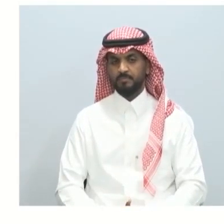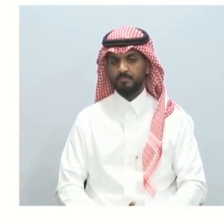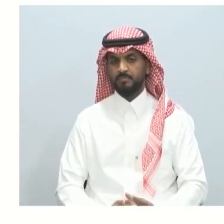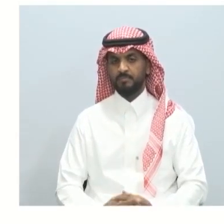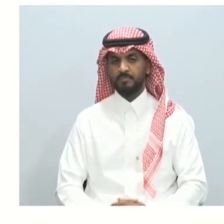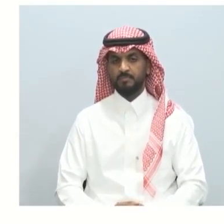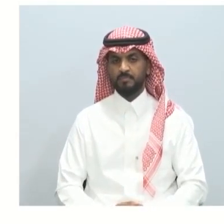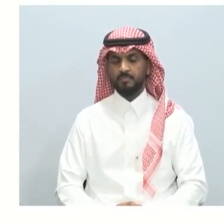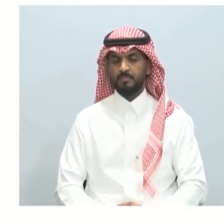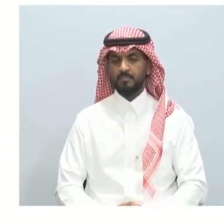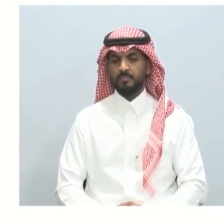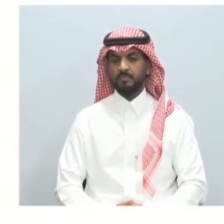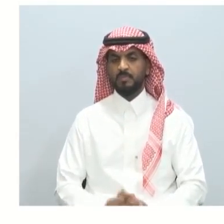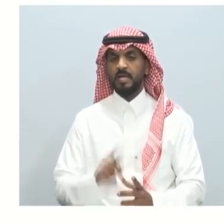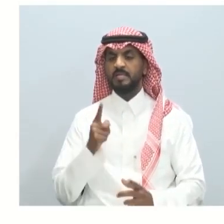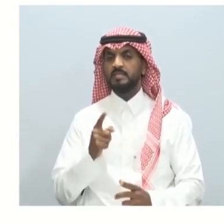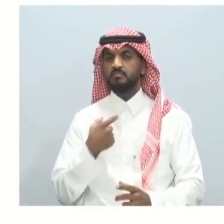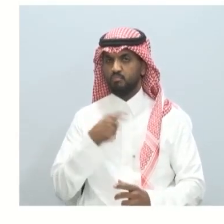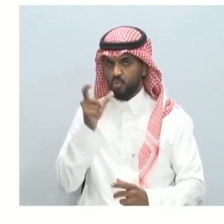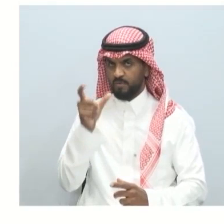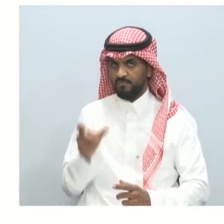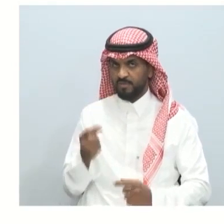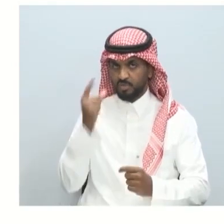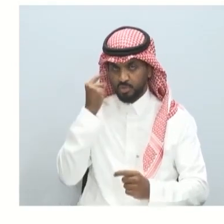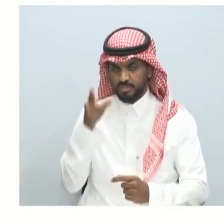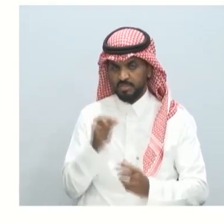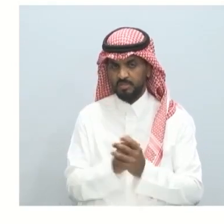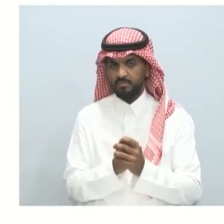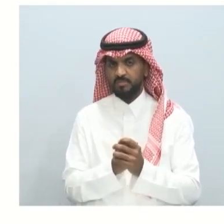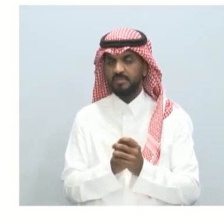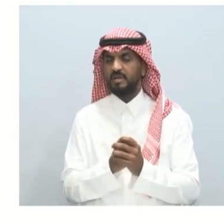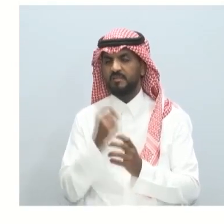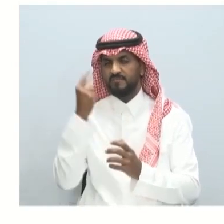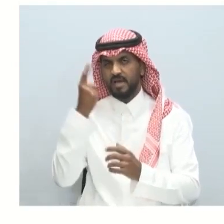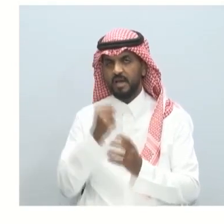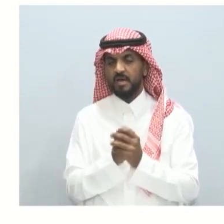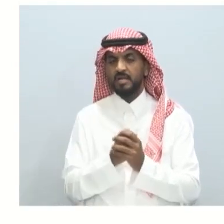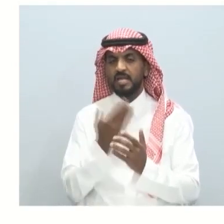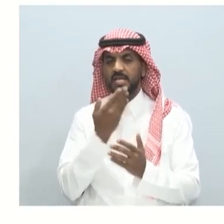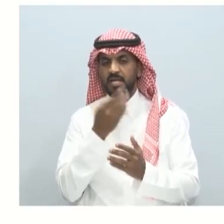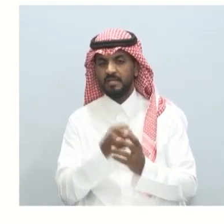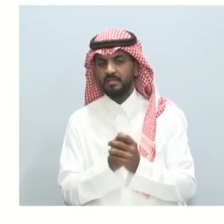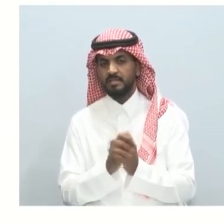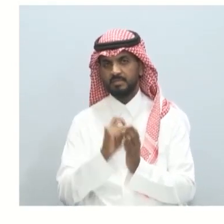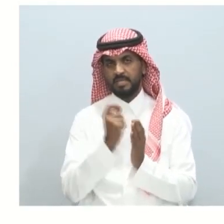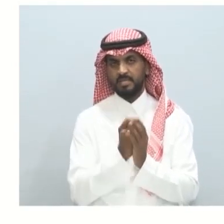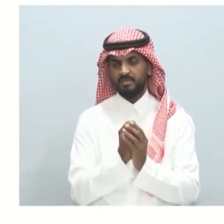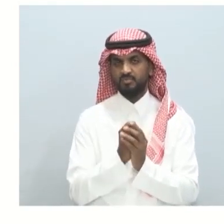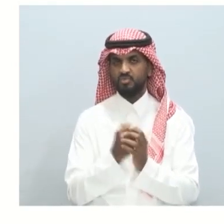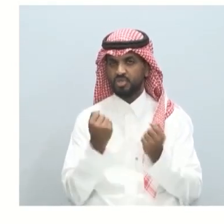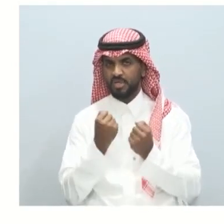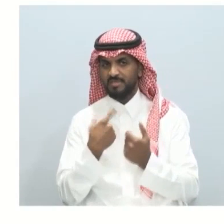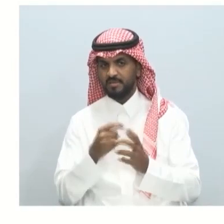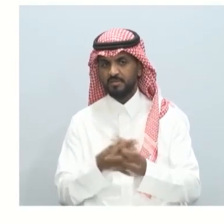والشروحات هنا حدد موقفك الشخصي من افكار القرائيه الاتيه بكتابه تعليقاتك عليها طبعا هذا نشاط ذاتي